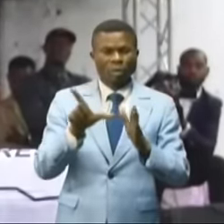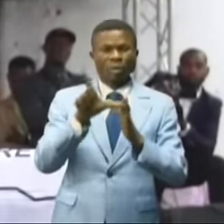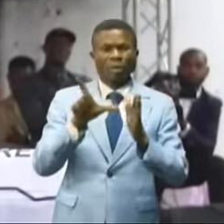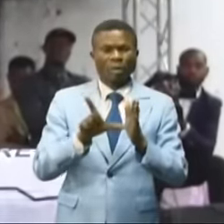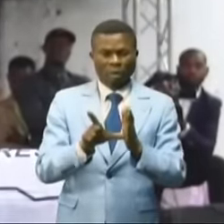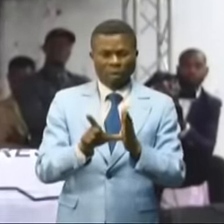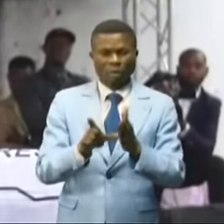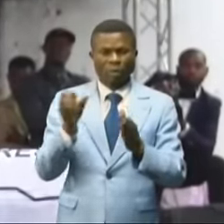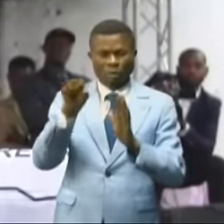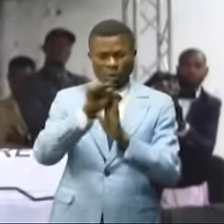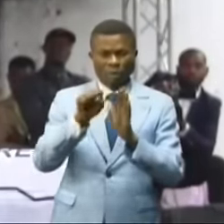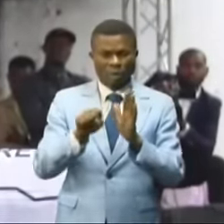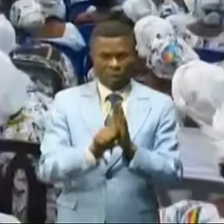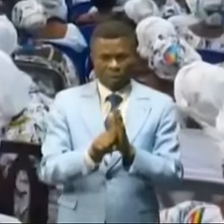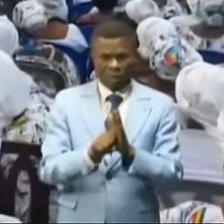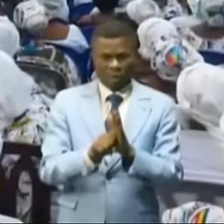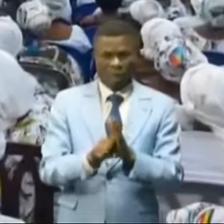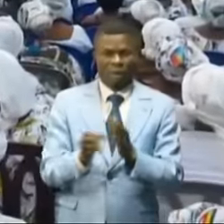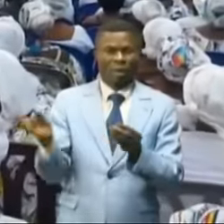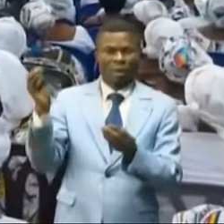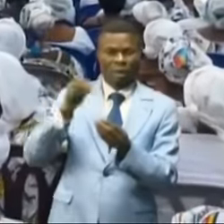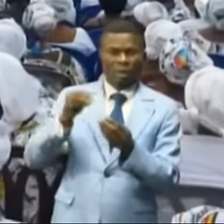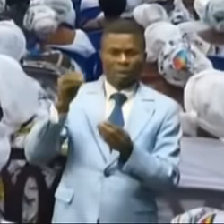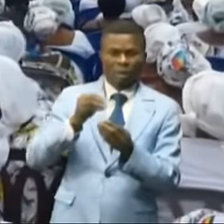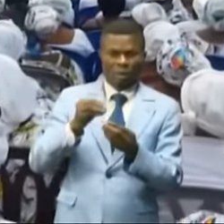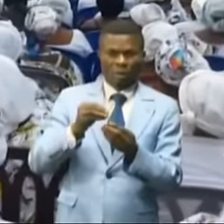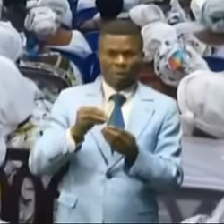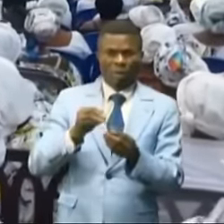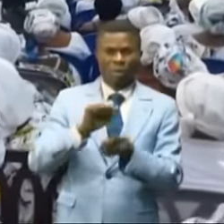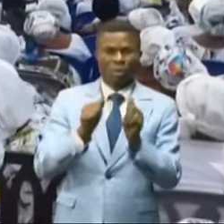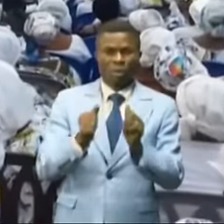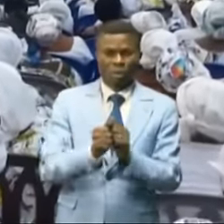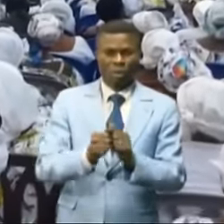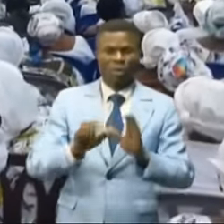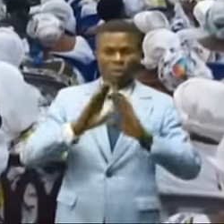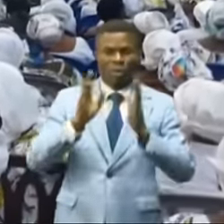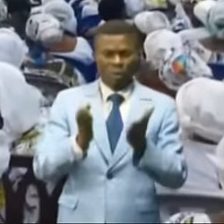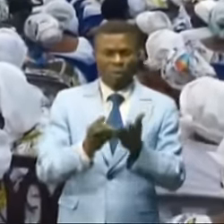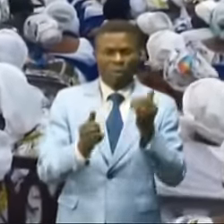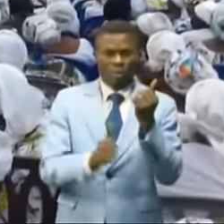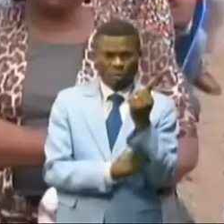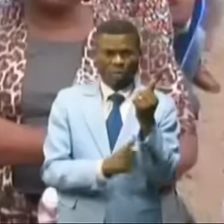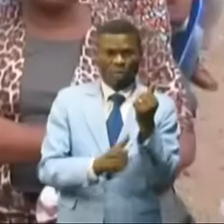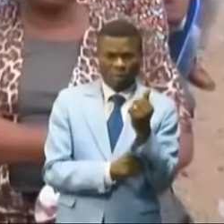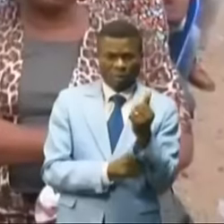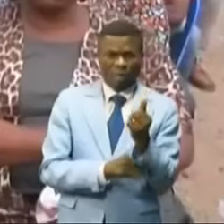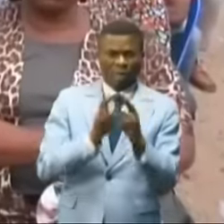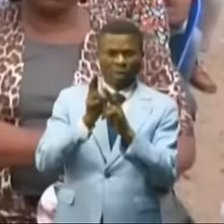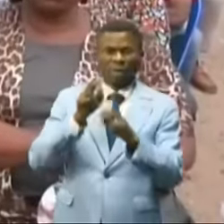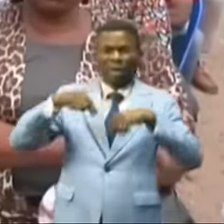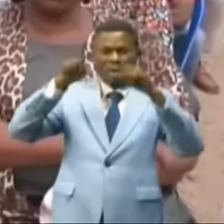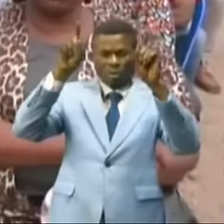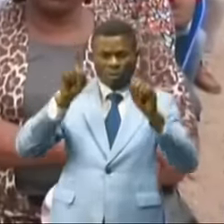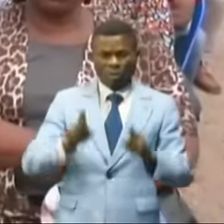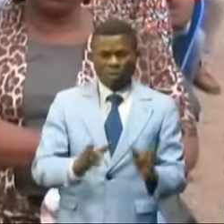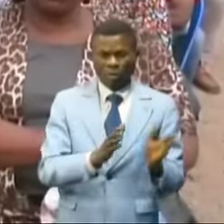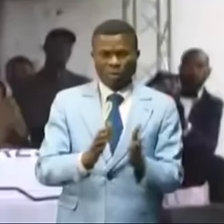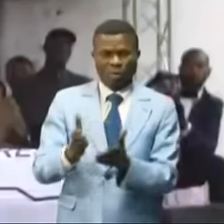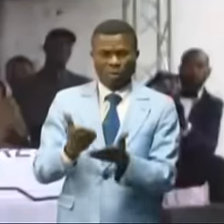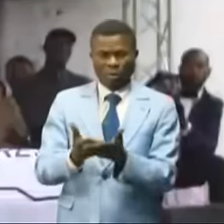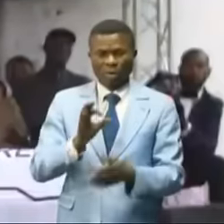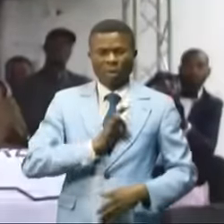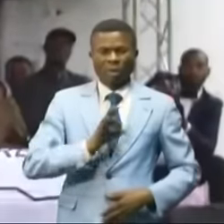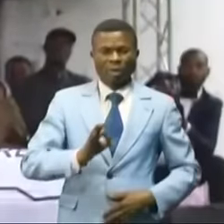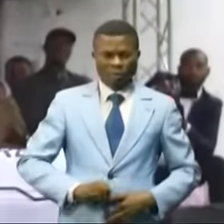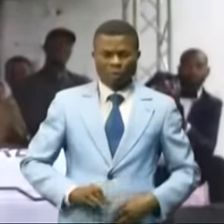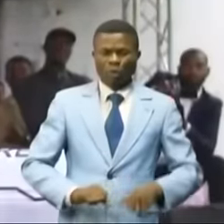statut et des orientations de la haute autorité des référents du parti. Pour la bonne marche du parti, cher Félix Antoine